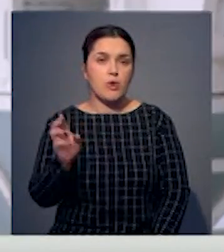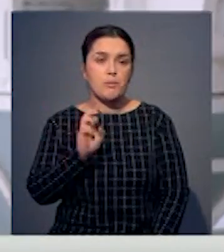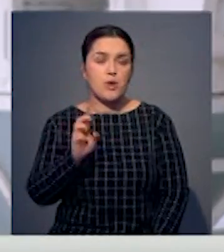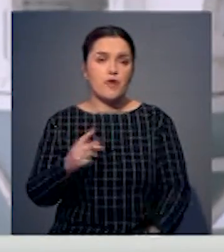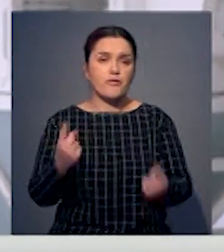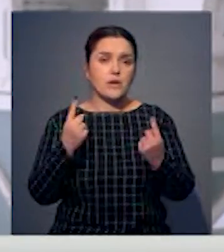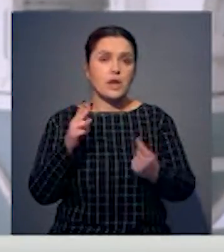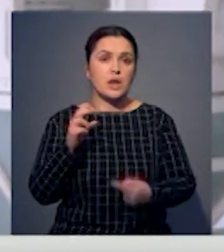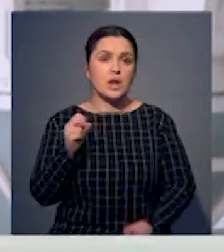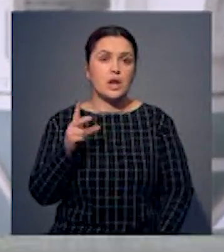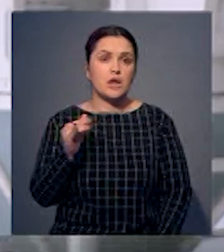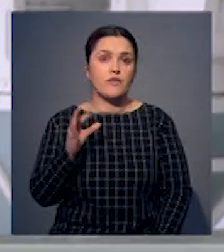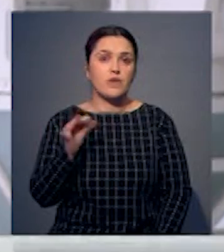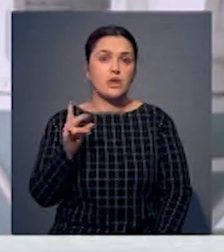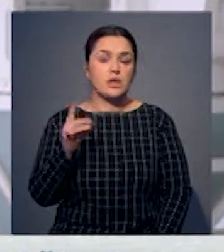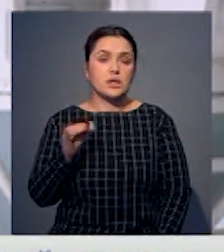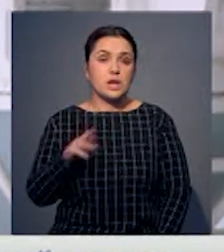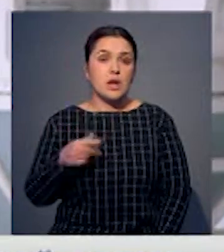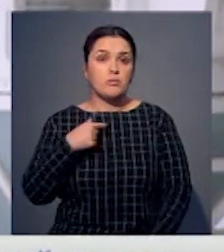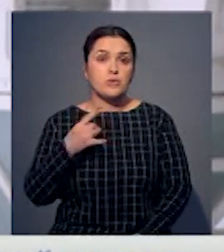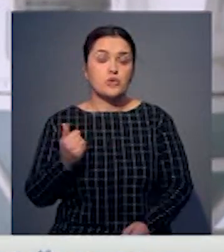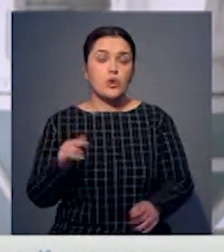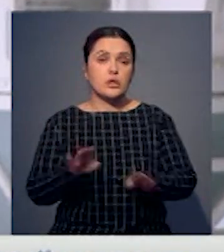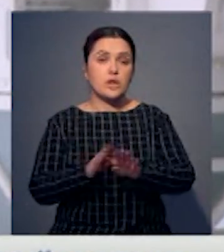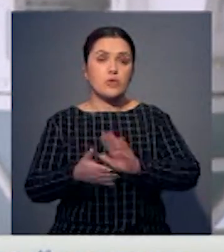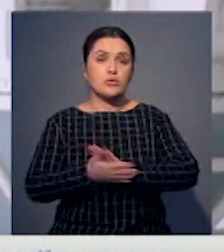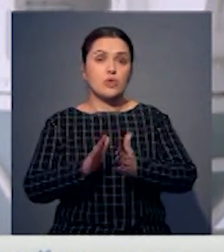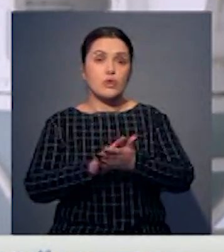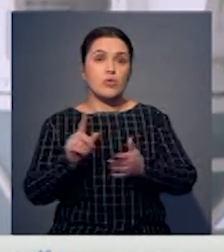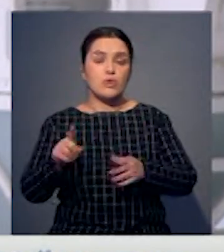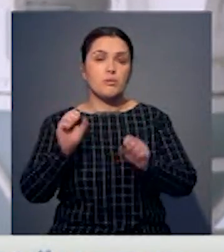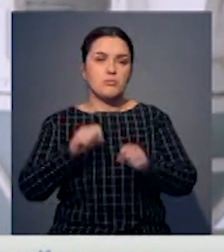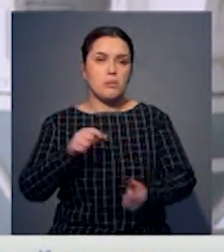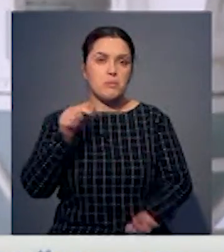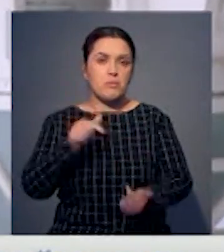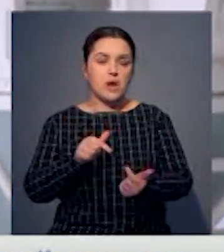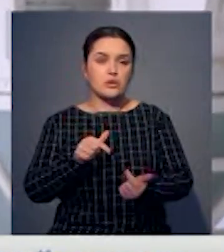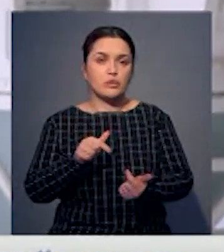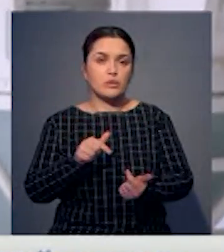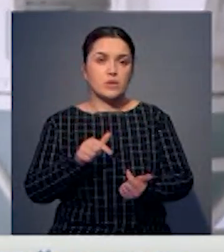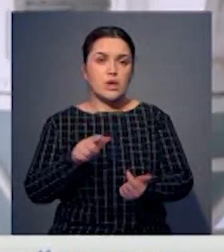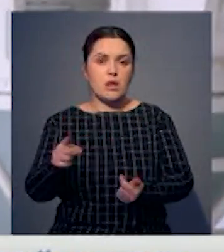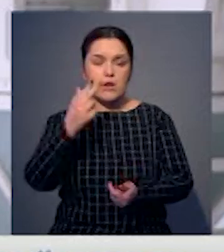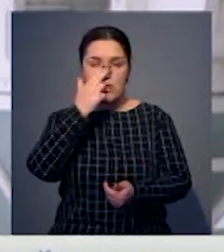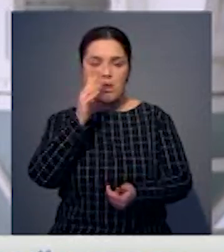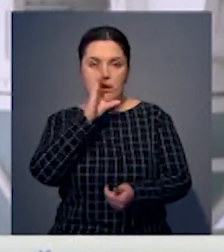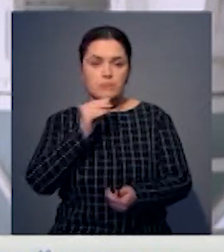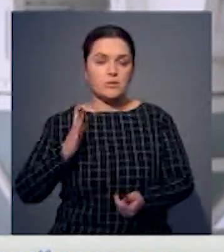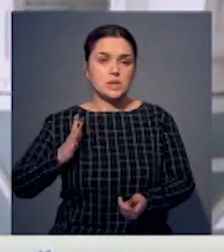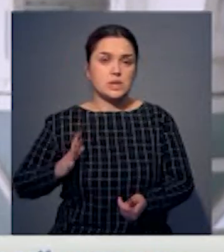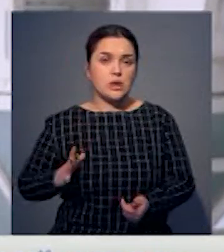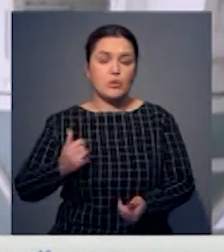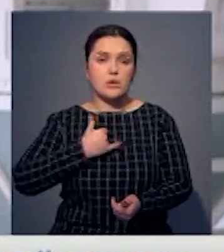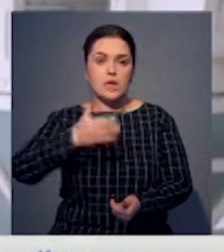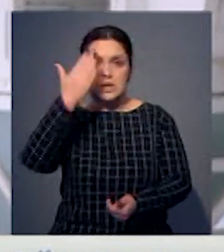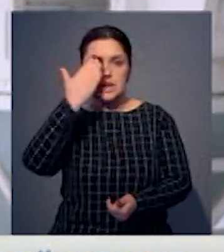Калифорния. Так как мы кроликов содержим именно вот в таких условиях, то эти породы сюда очень хорошо подходят. Они более выносливые. У нас